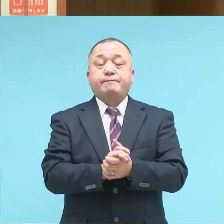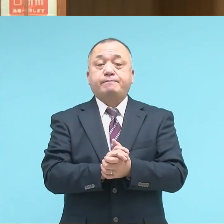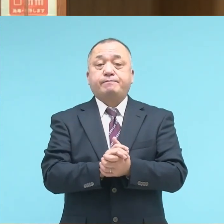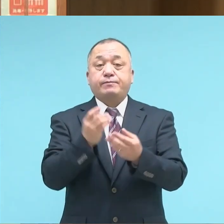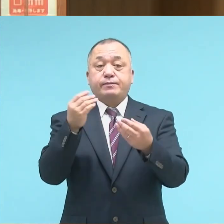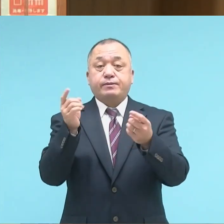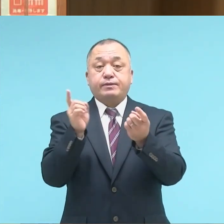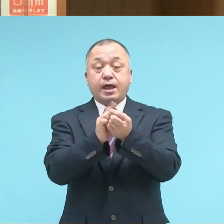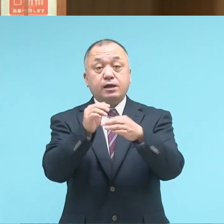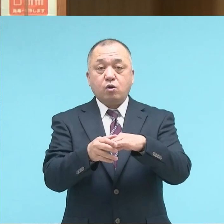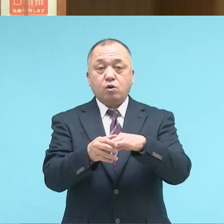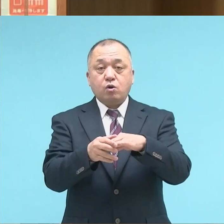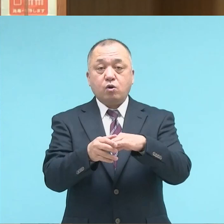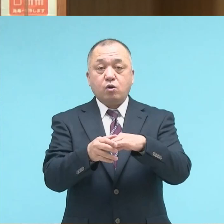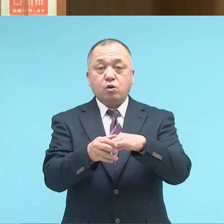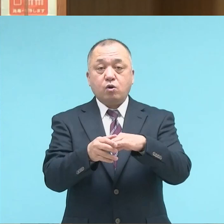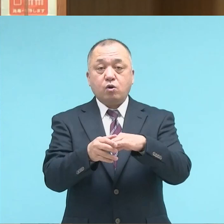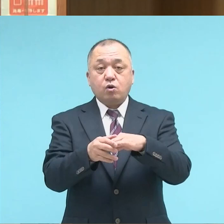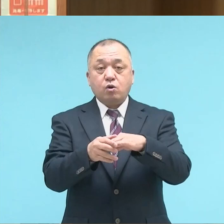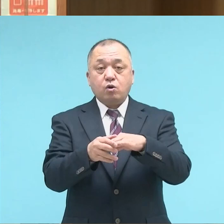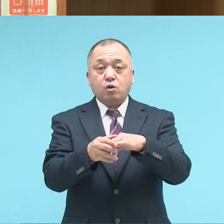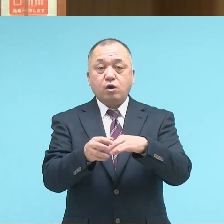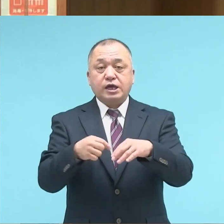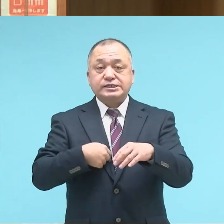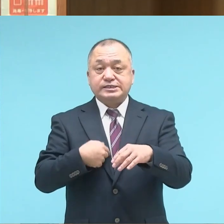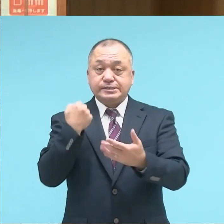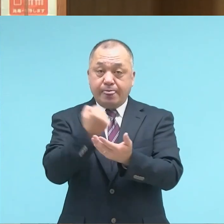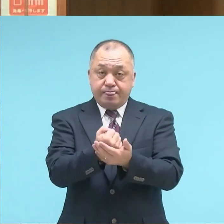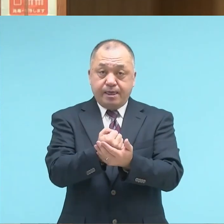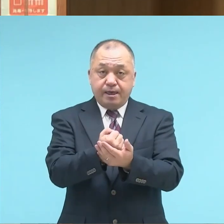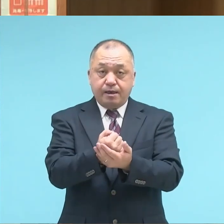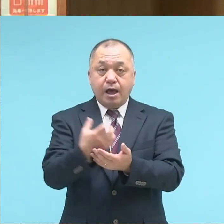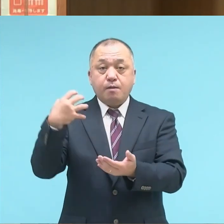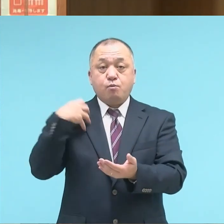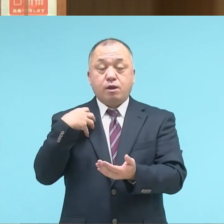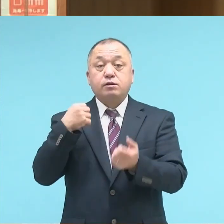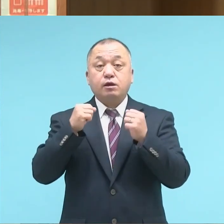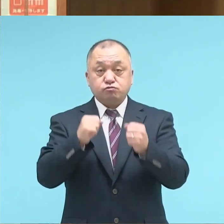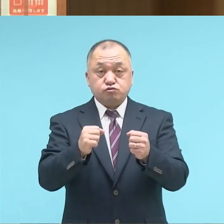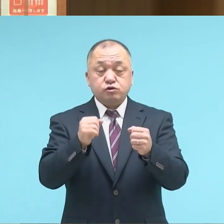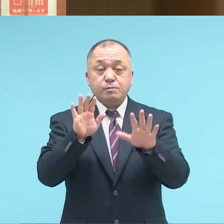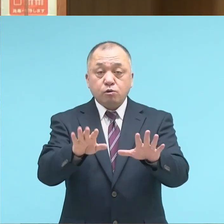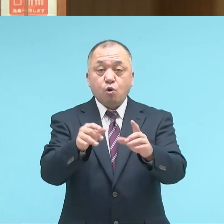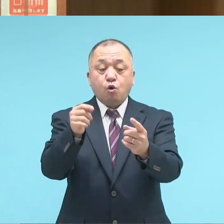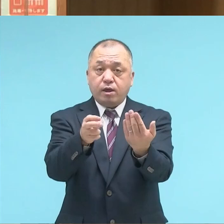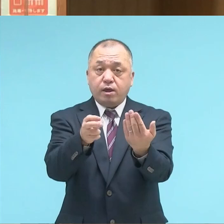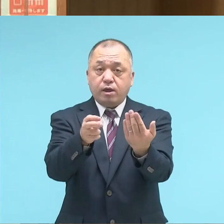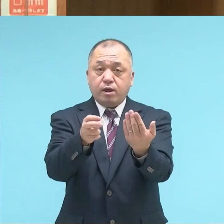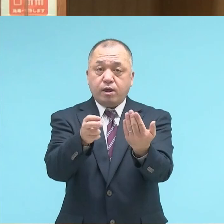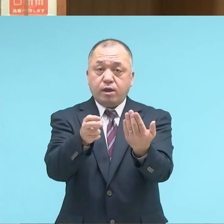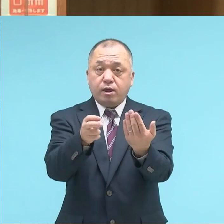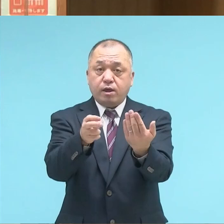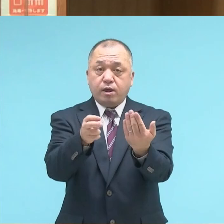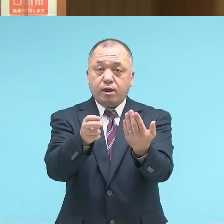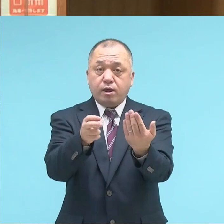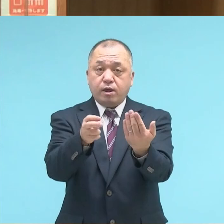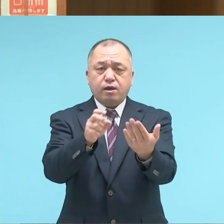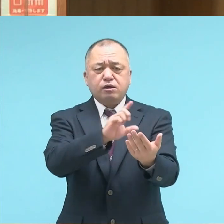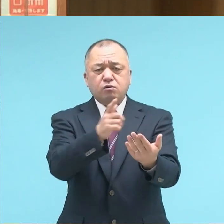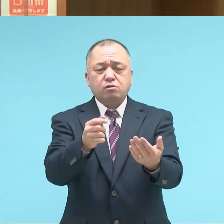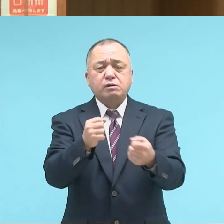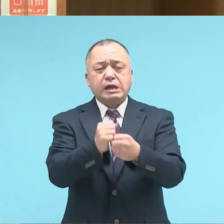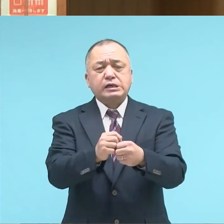対策上の意思決定を預かっているんですけども、今の特措法上で、まあ、いろんなやりにく